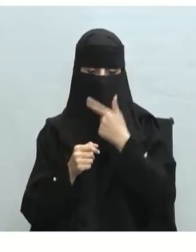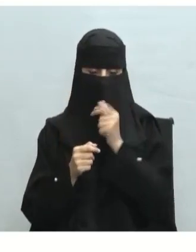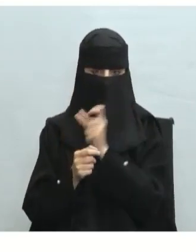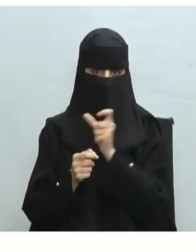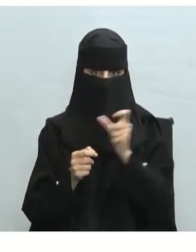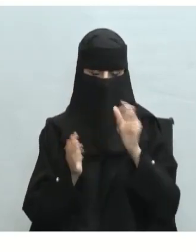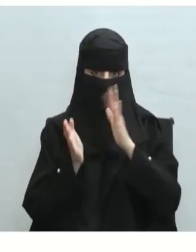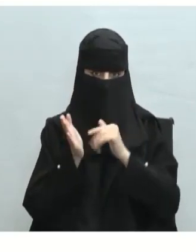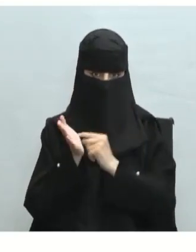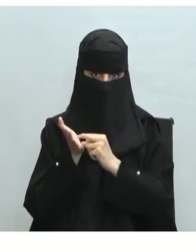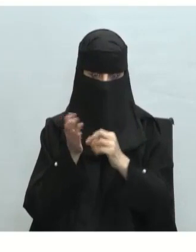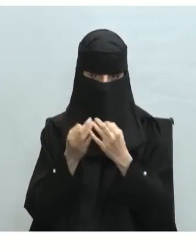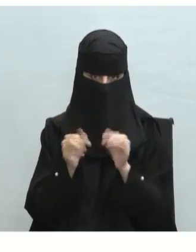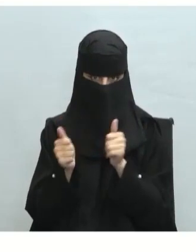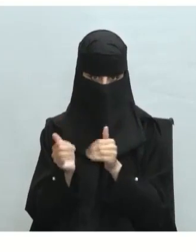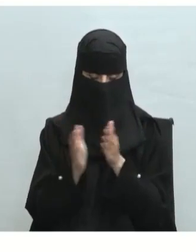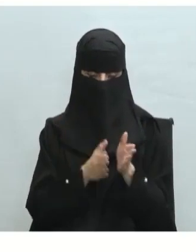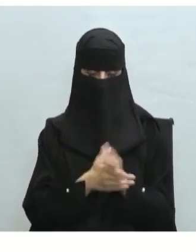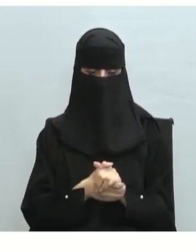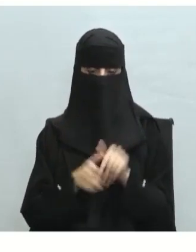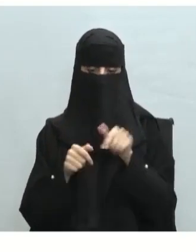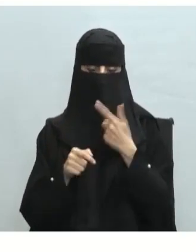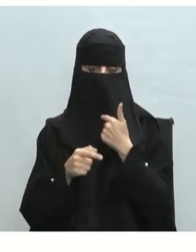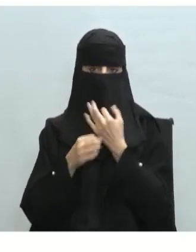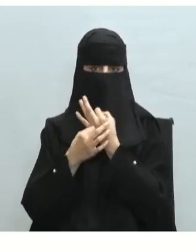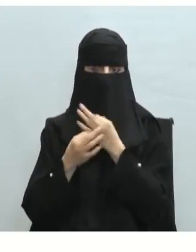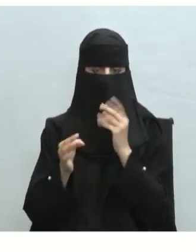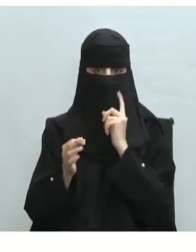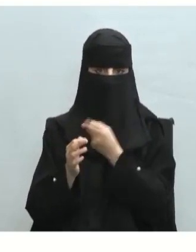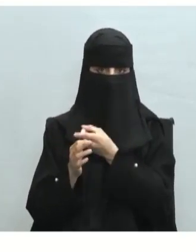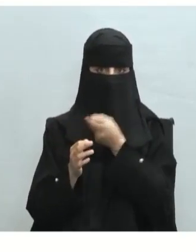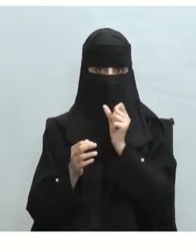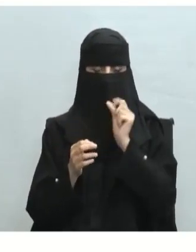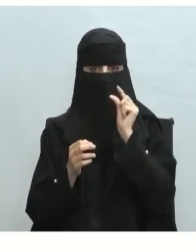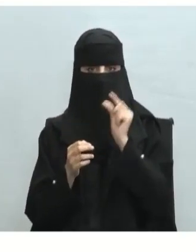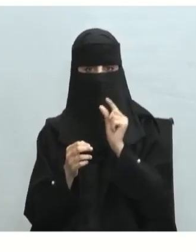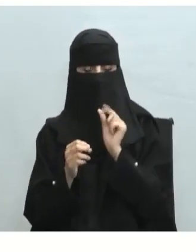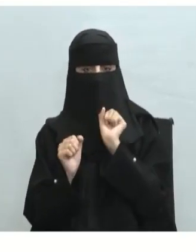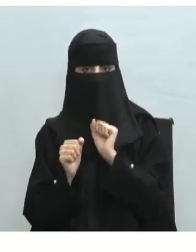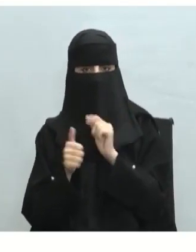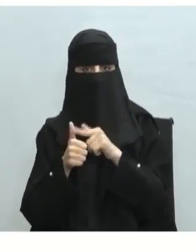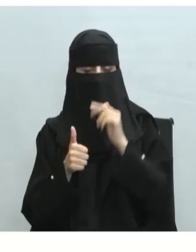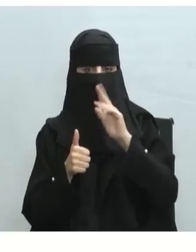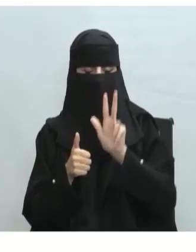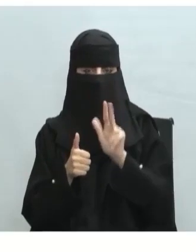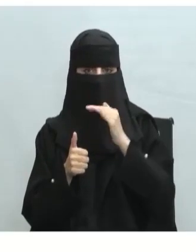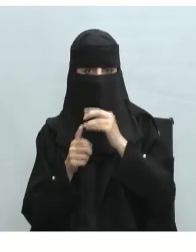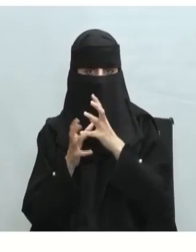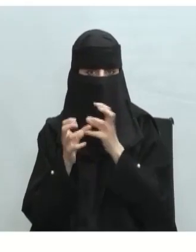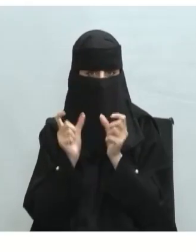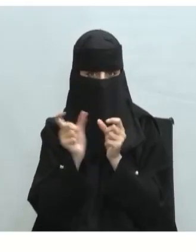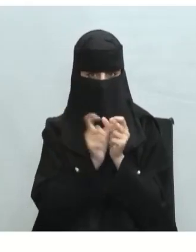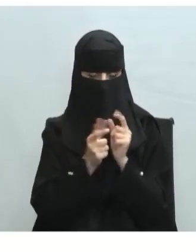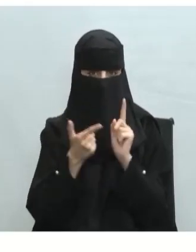بتصرف هنا يريد ان تاتي بفهم الدلاله الحرفيه وكذلك الدلاله التفسيريه والدلاله التحليليه